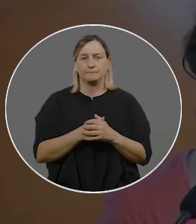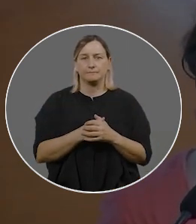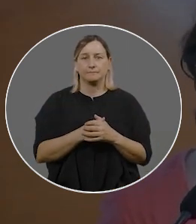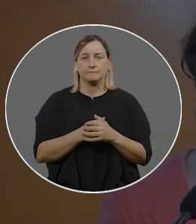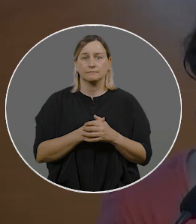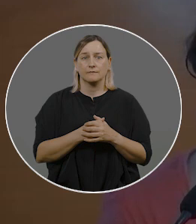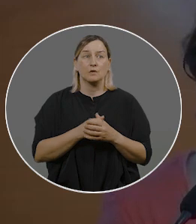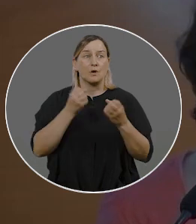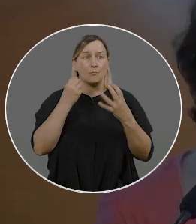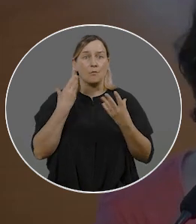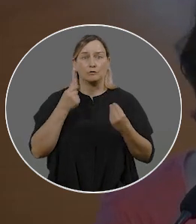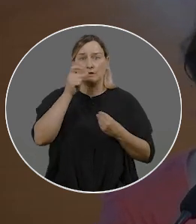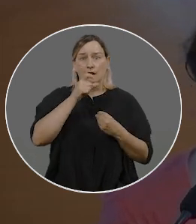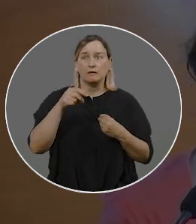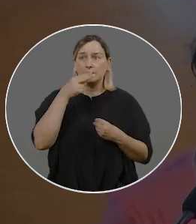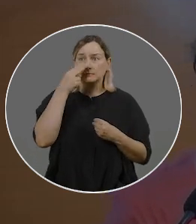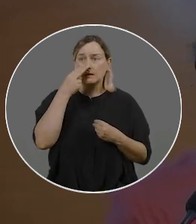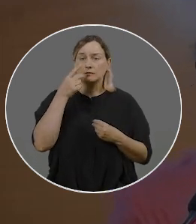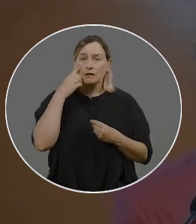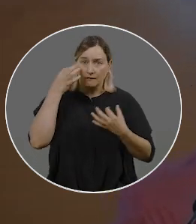hi hagi tanta gent interessada, la veritat.